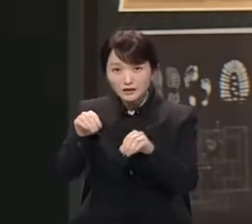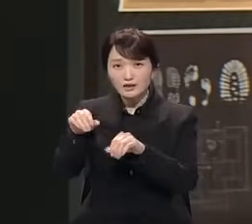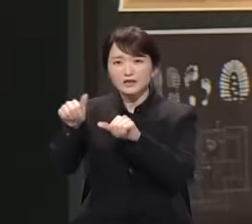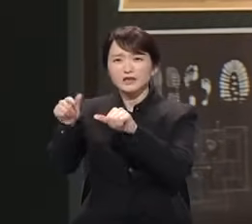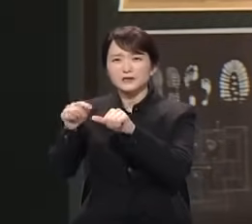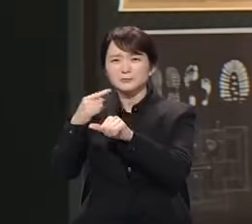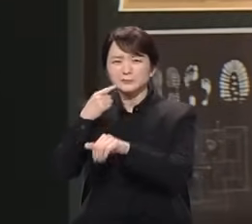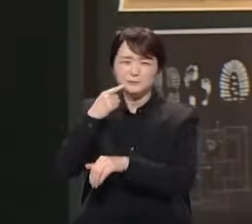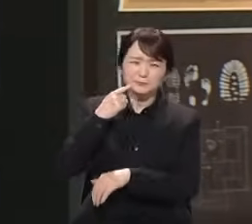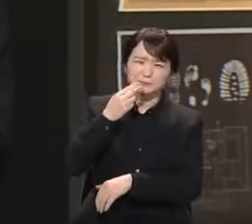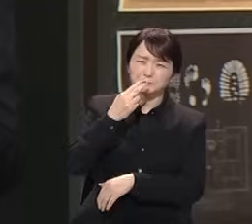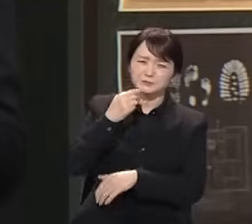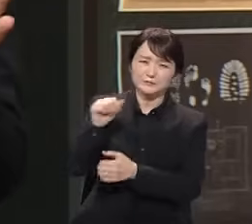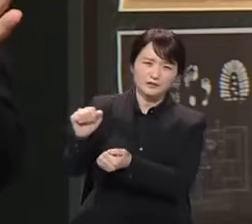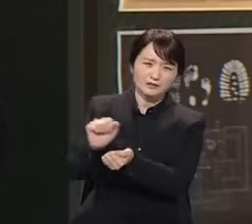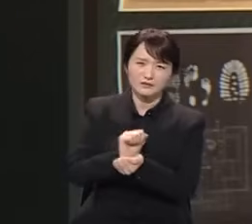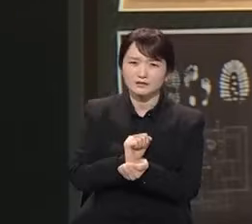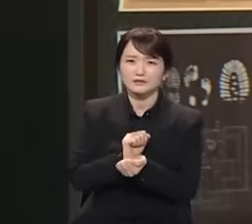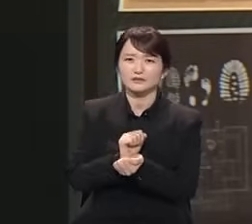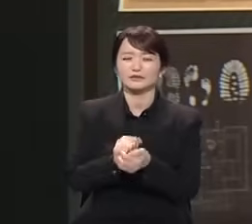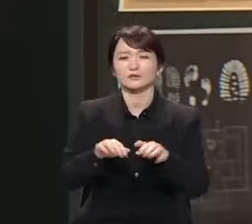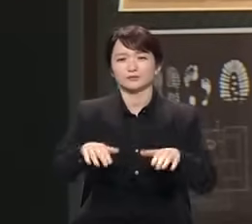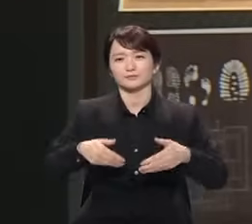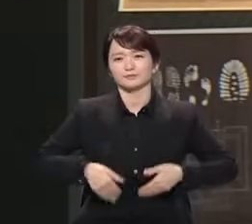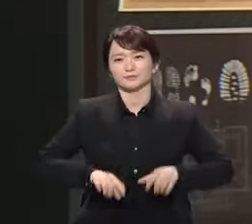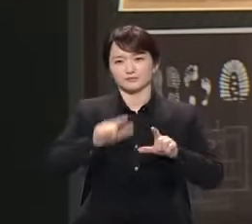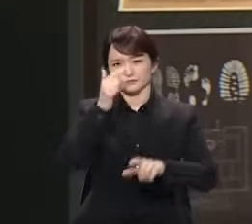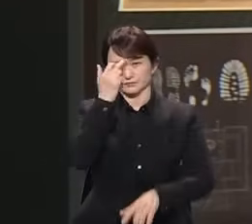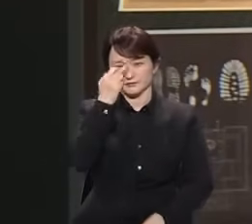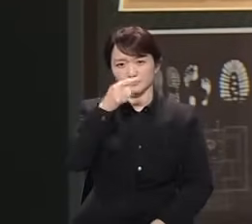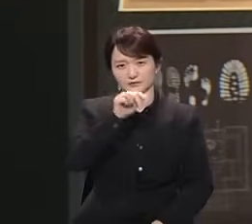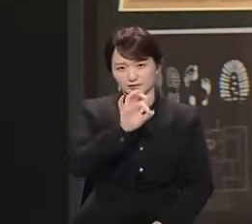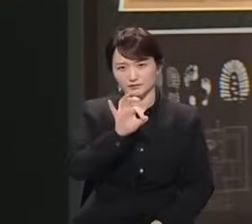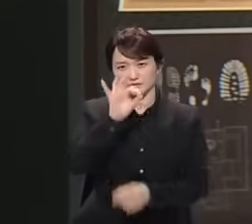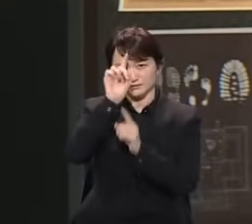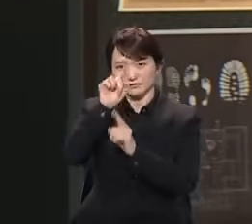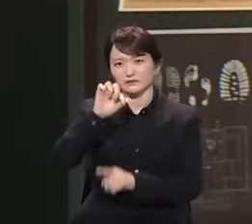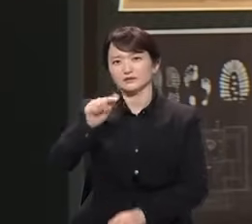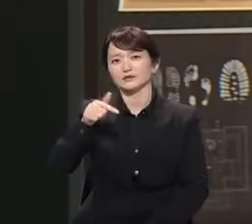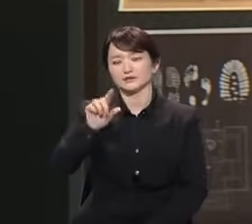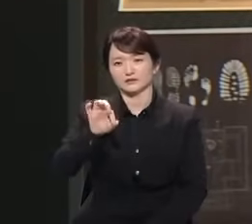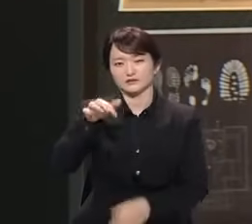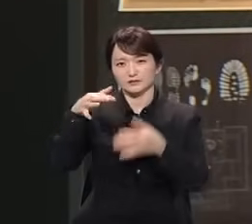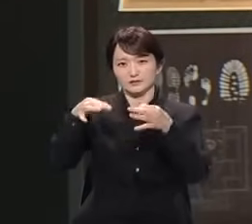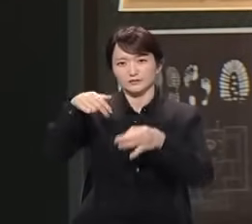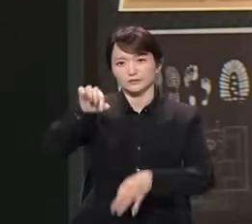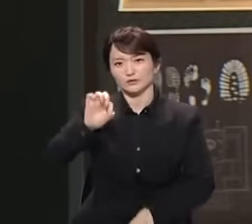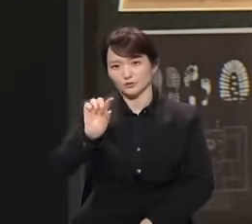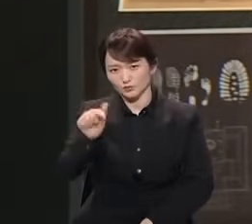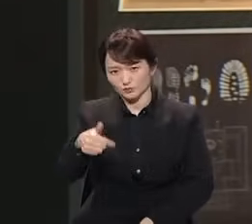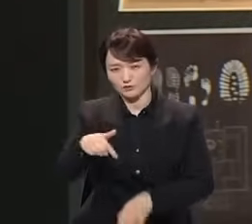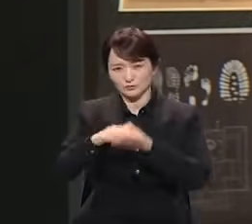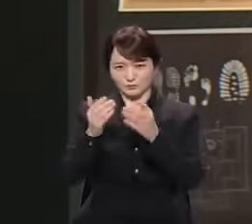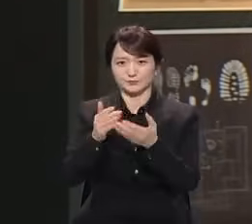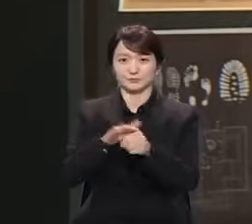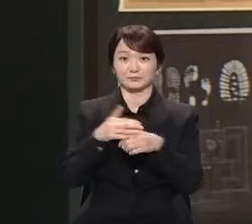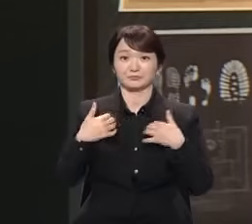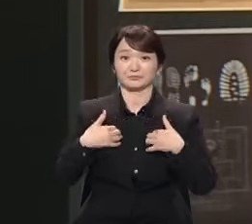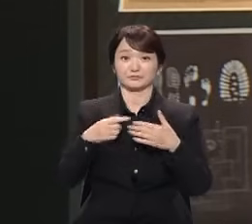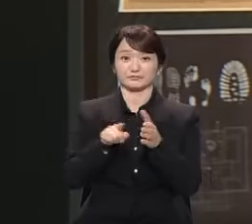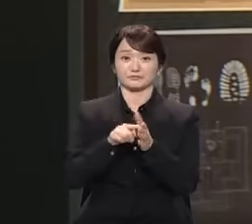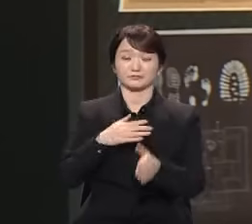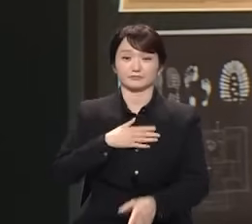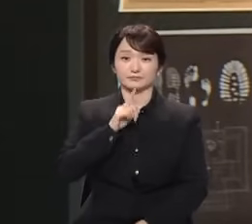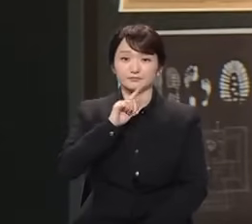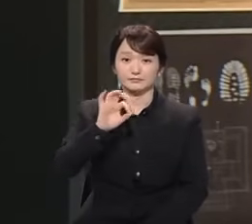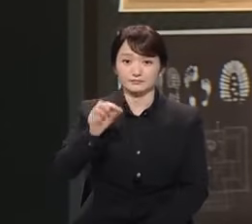걸렸어요 유유하신 김지우님, 오늘 생일이신 최서영님, 이인경님, 김정옥님, 성혜주님 모두 사랑합니다. 자, 재미는 물론